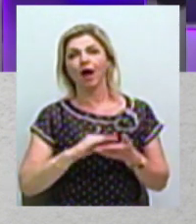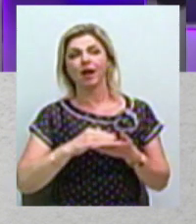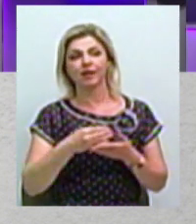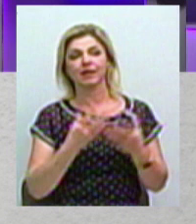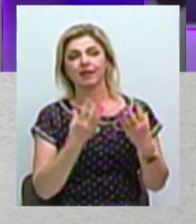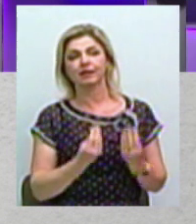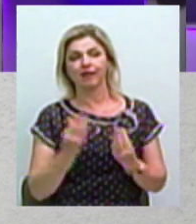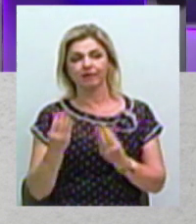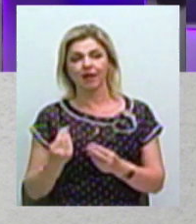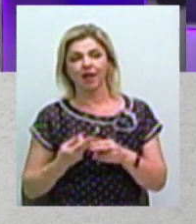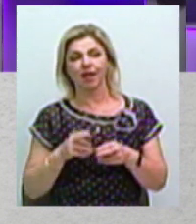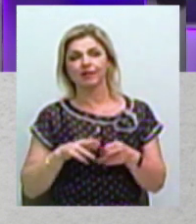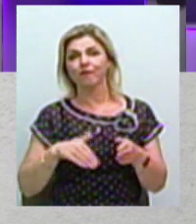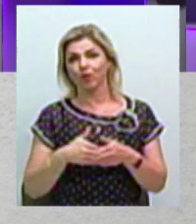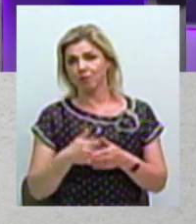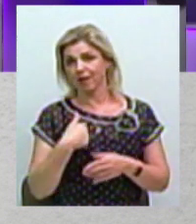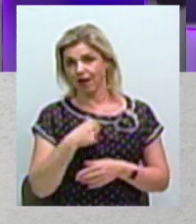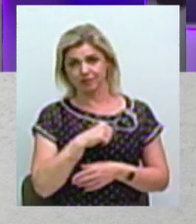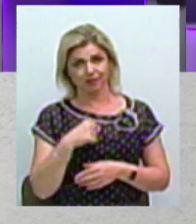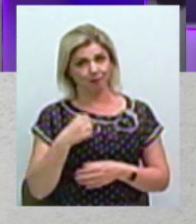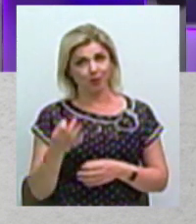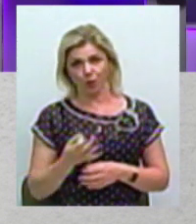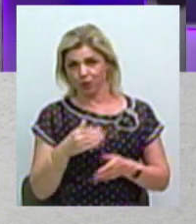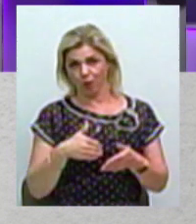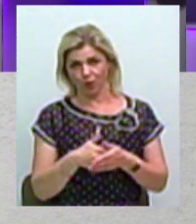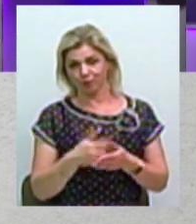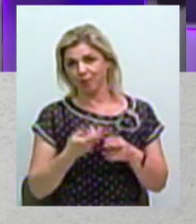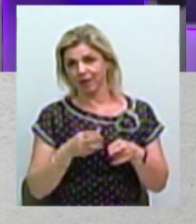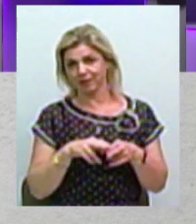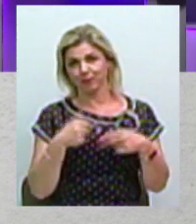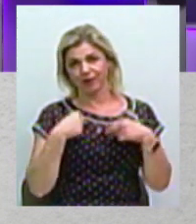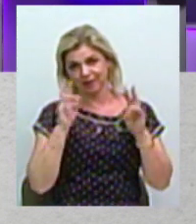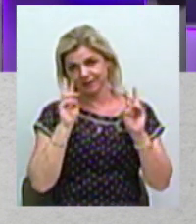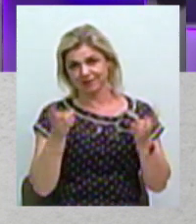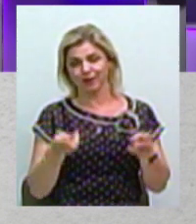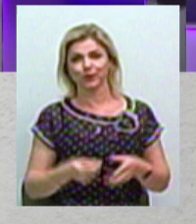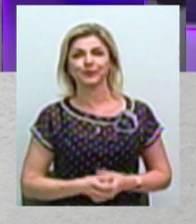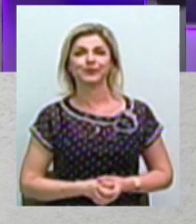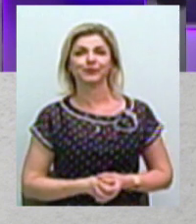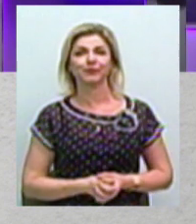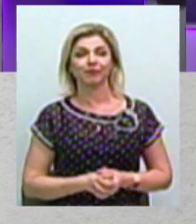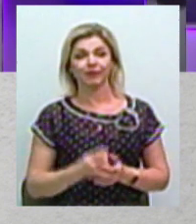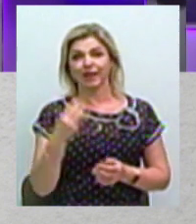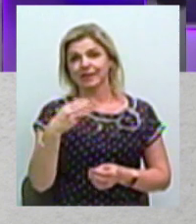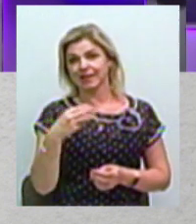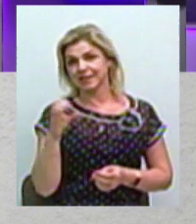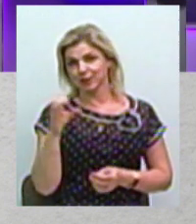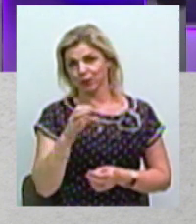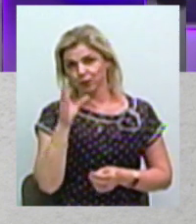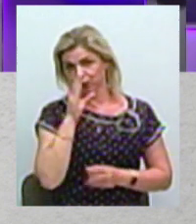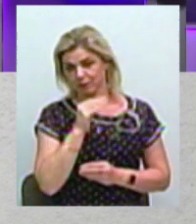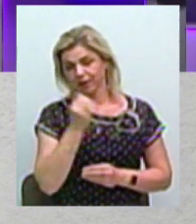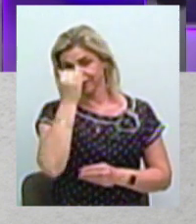відпустка народного депутата. Я сам не хожу в відпуск, тому не знаю. Я зрозуміла. Ми вклалися навіть в 30 секунд. Тож,